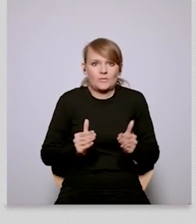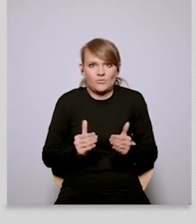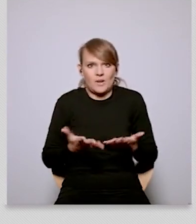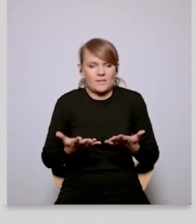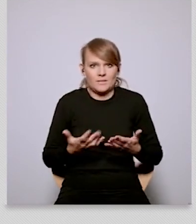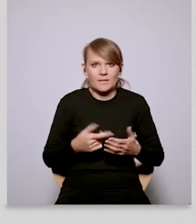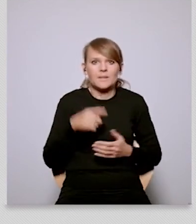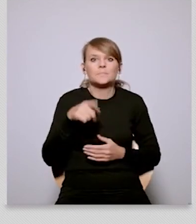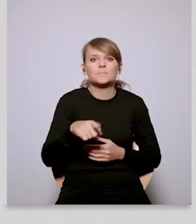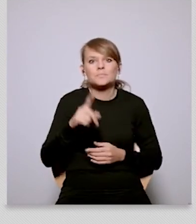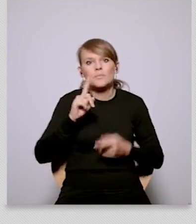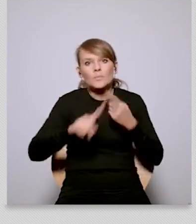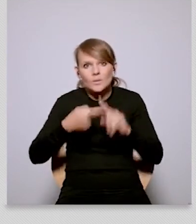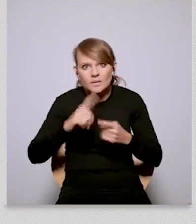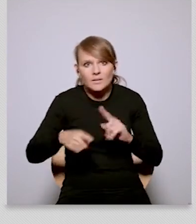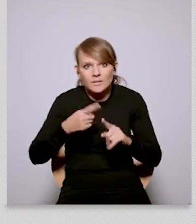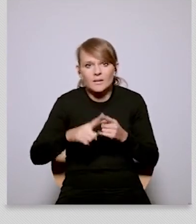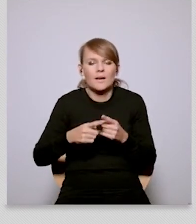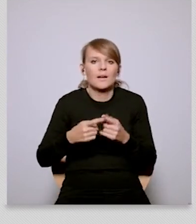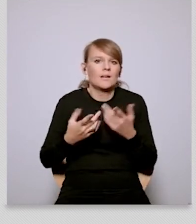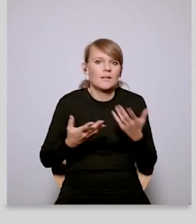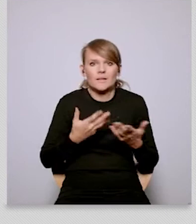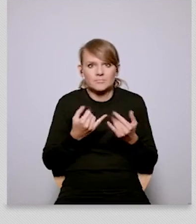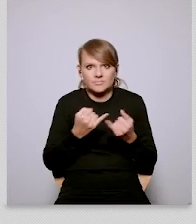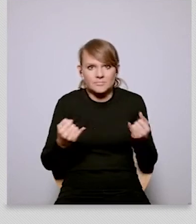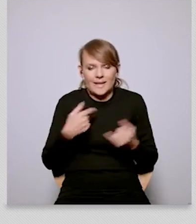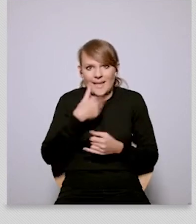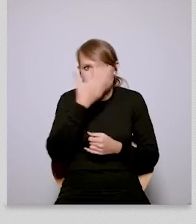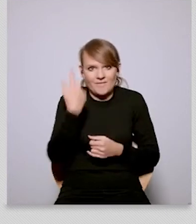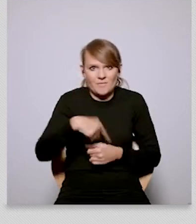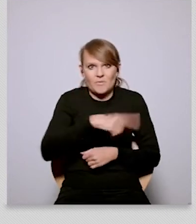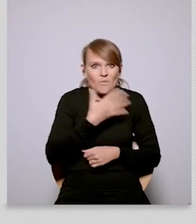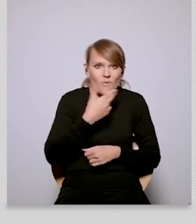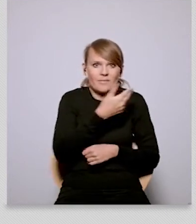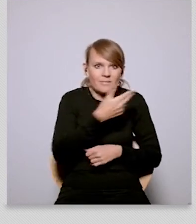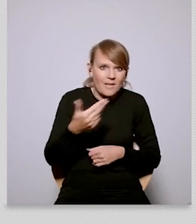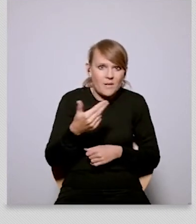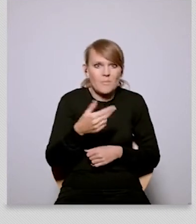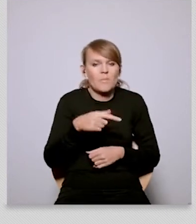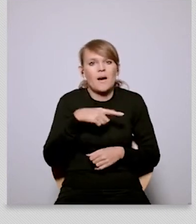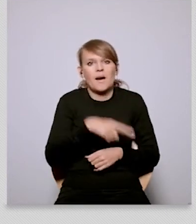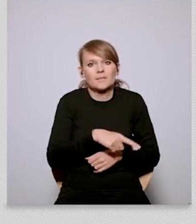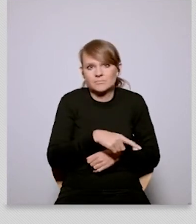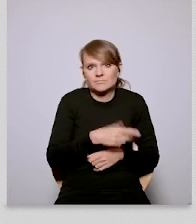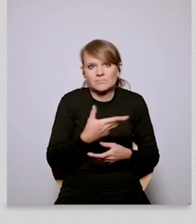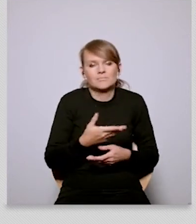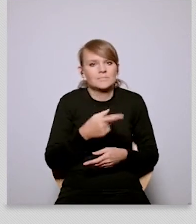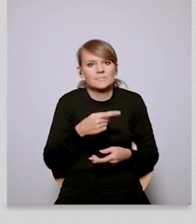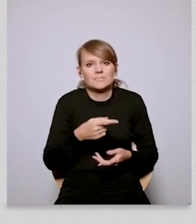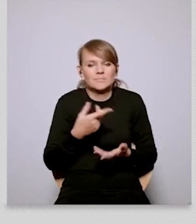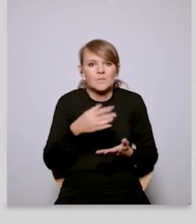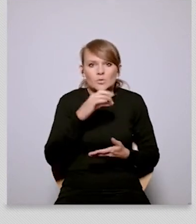ruchy też polityczne więc ja nie wiem czy mówimy o suwerenności czy niezależności energetycznej na pewno to co się